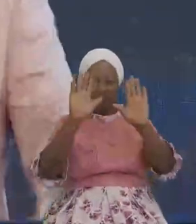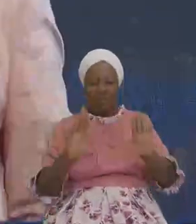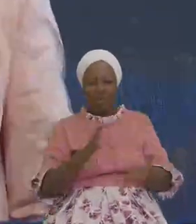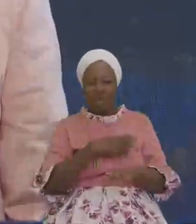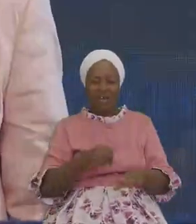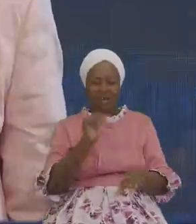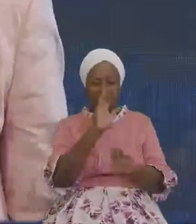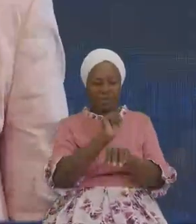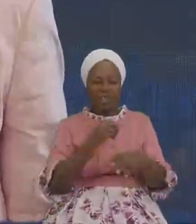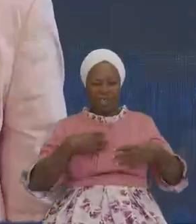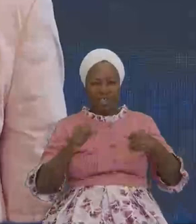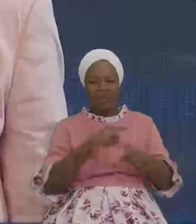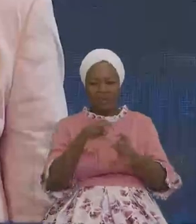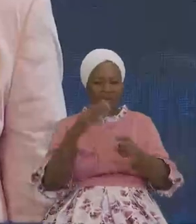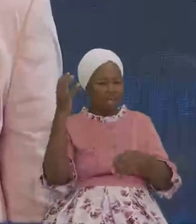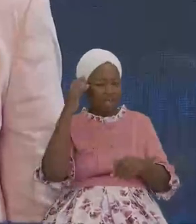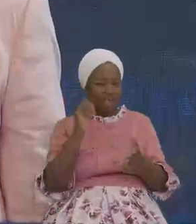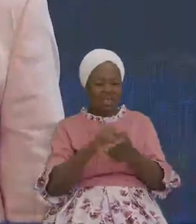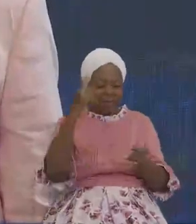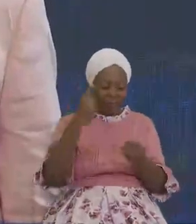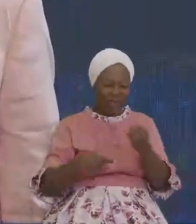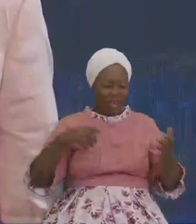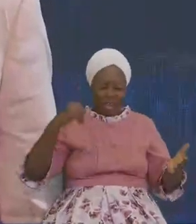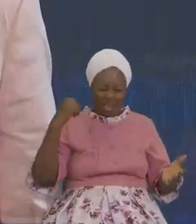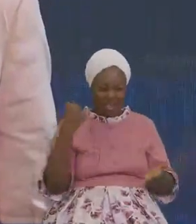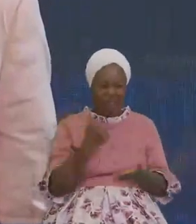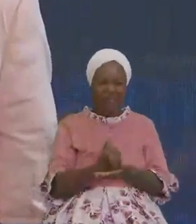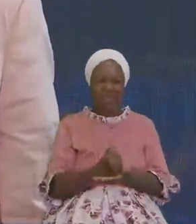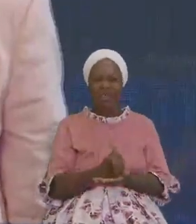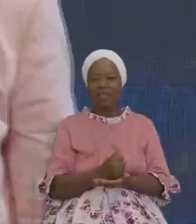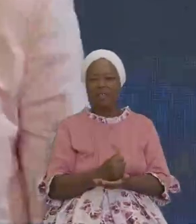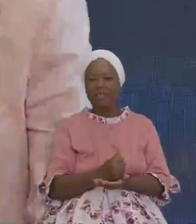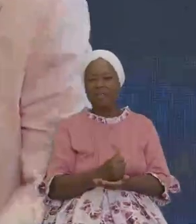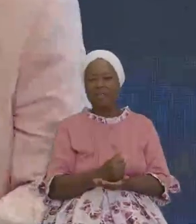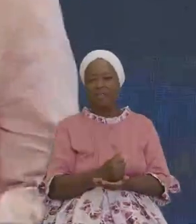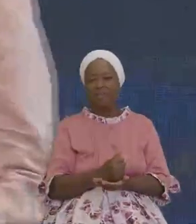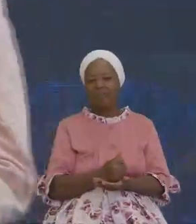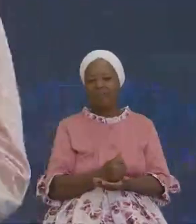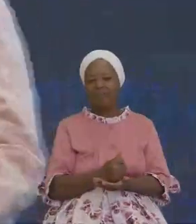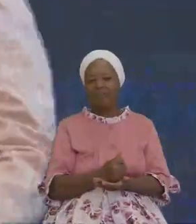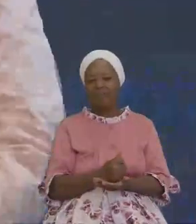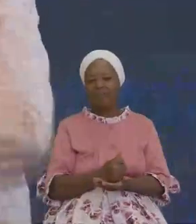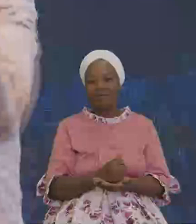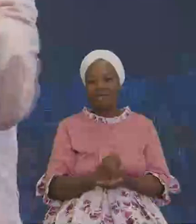Toi, attrape ton miracle, ta guérison, quand tu entendras ce dernier amen.